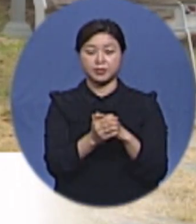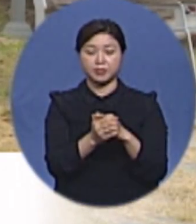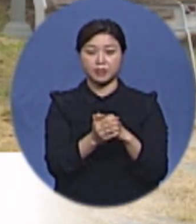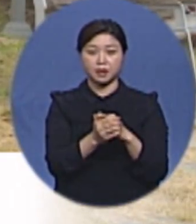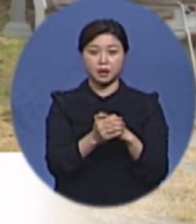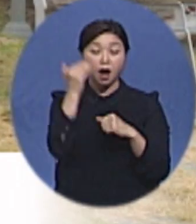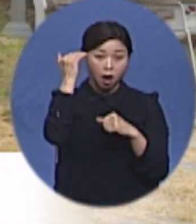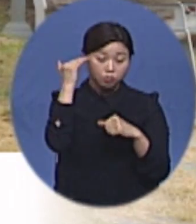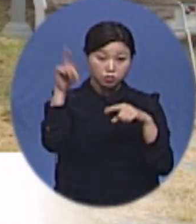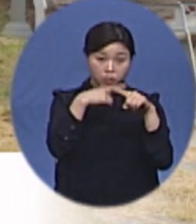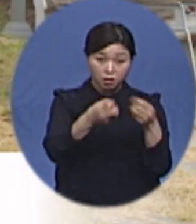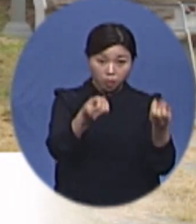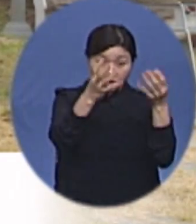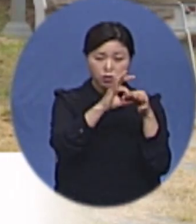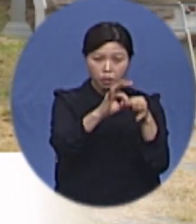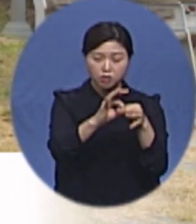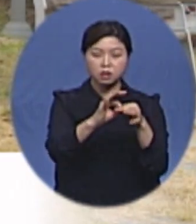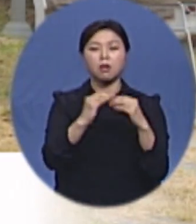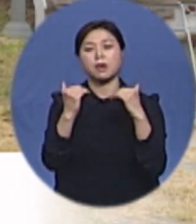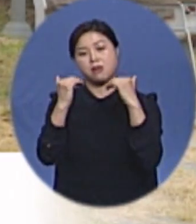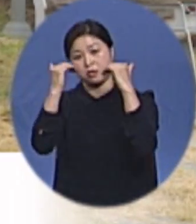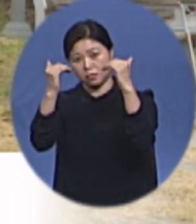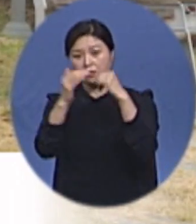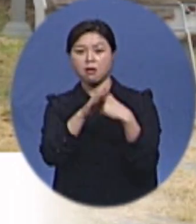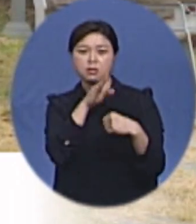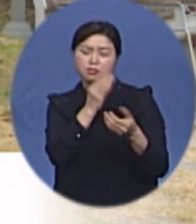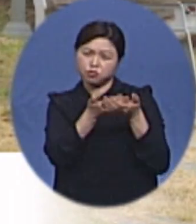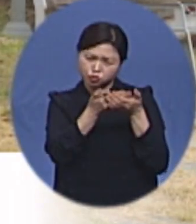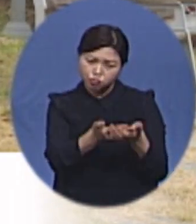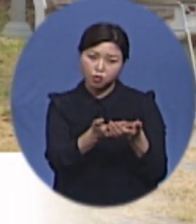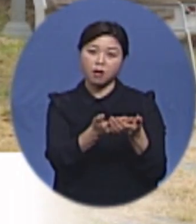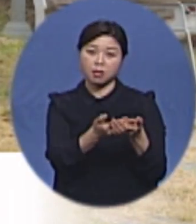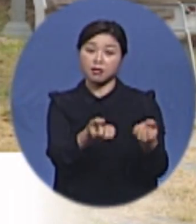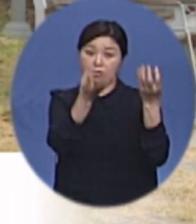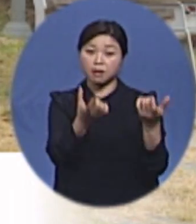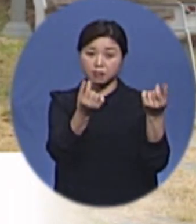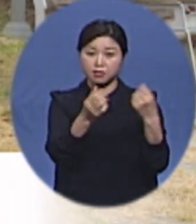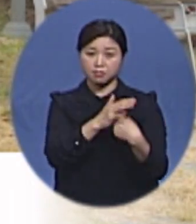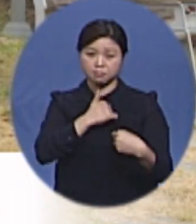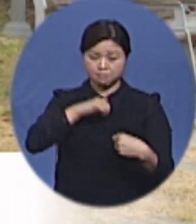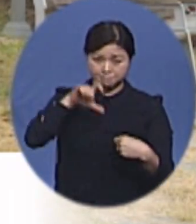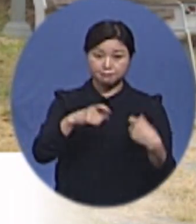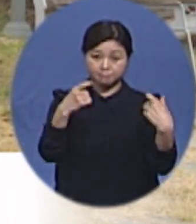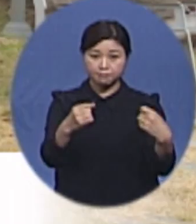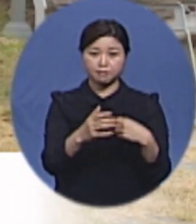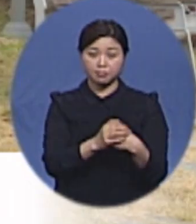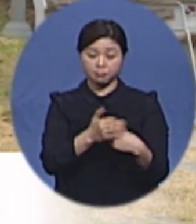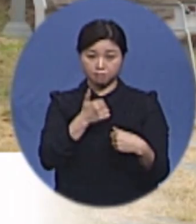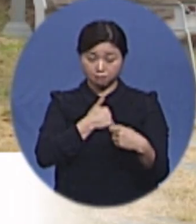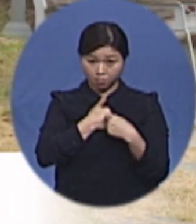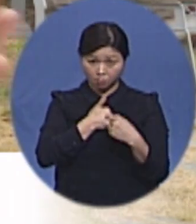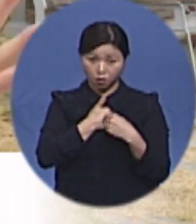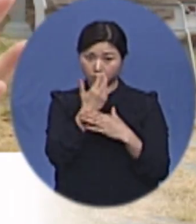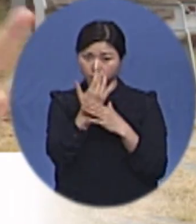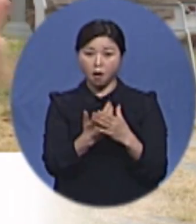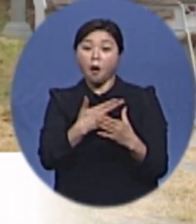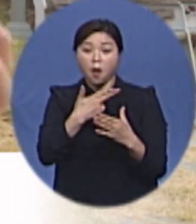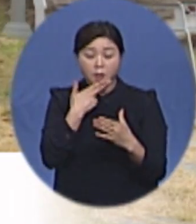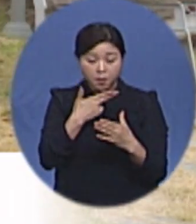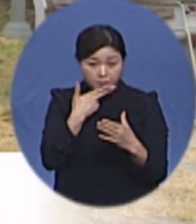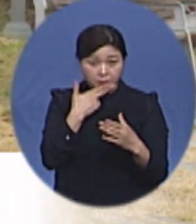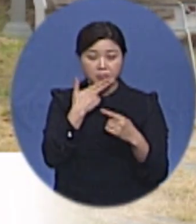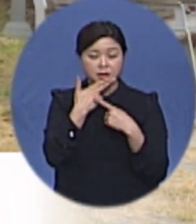때문에 이런 대회는 저한테 정말 정말 소중한 대회고요. 자부심이 되게 강하거든요. 그런 자부심을 되게 잃지 않게 해주는 그런 이름이